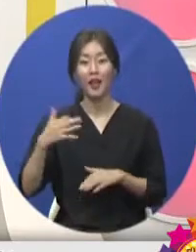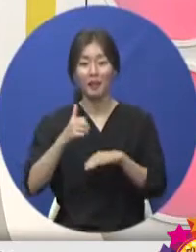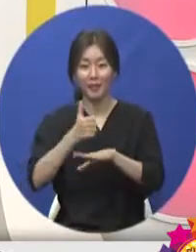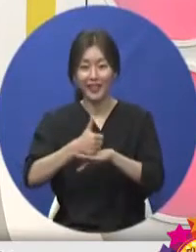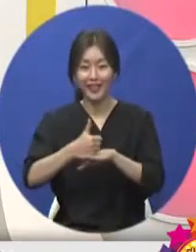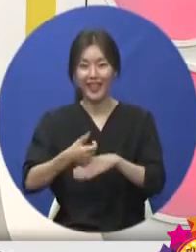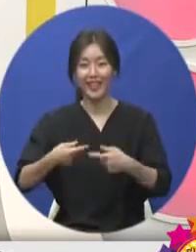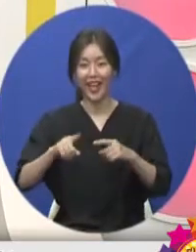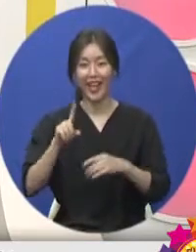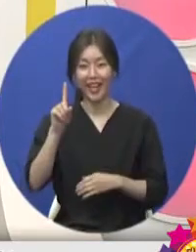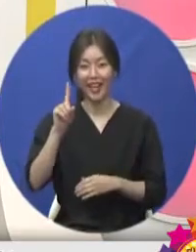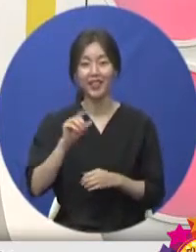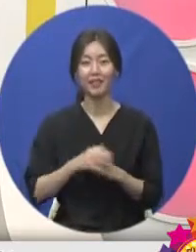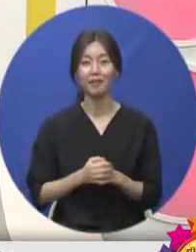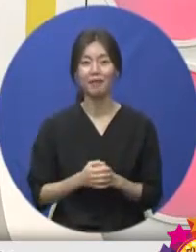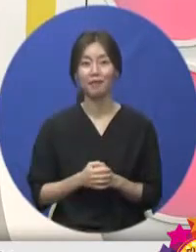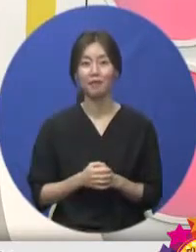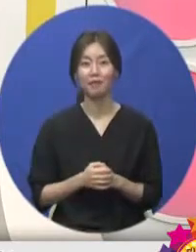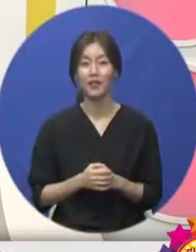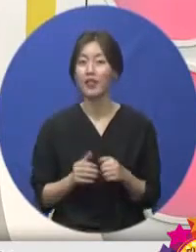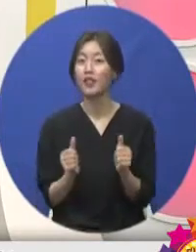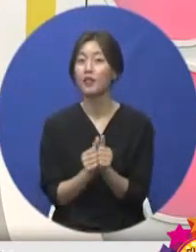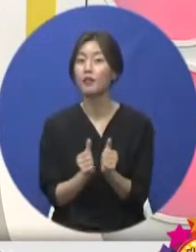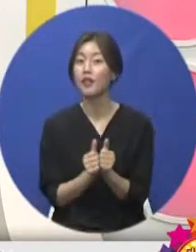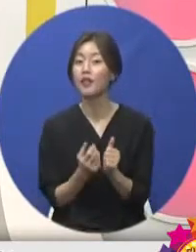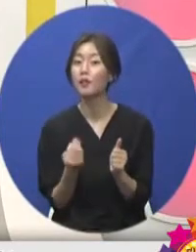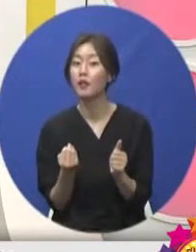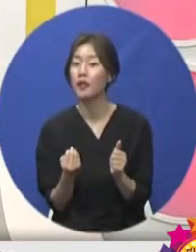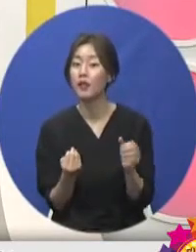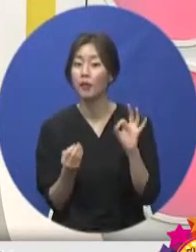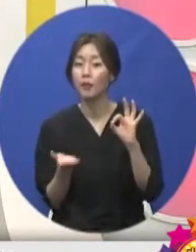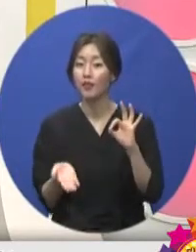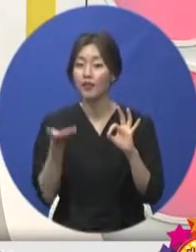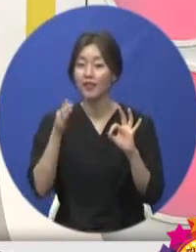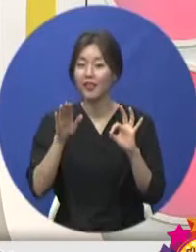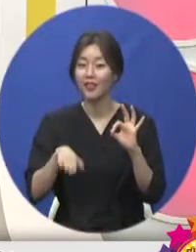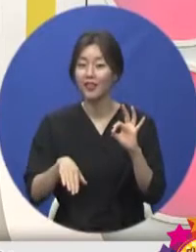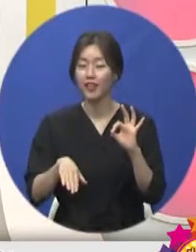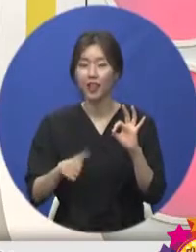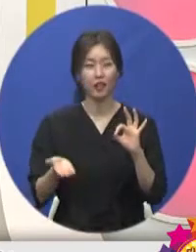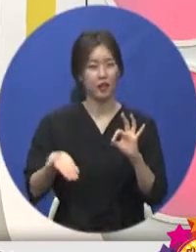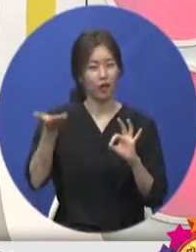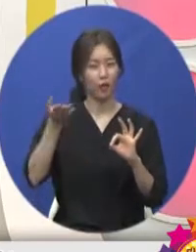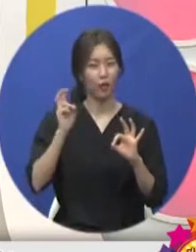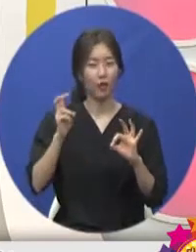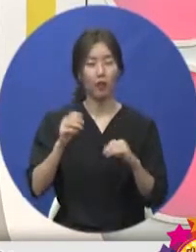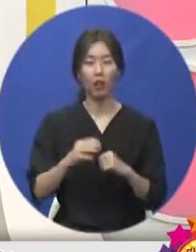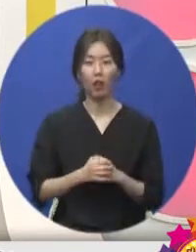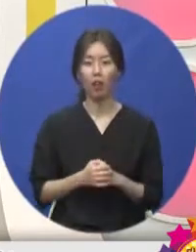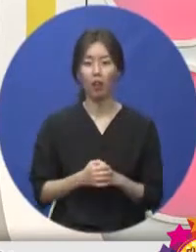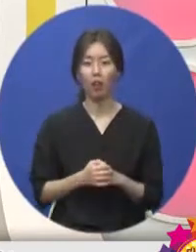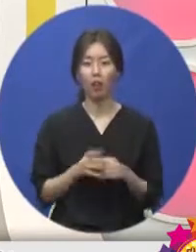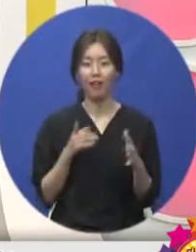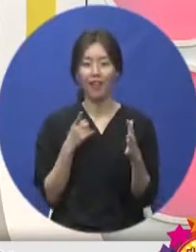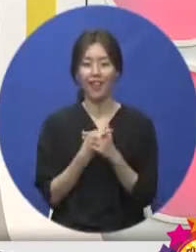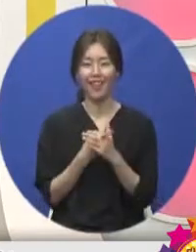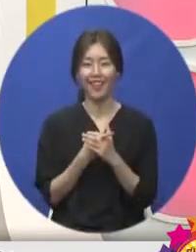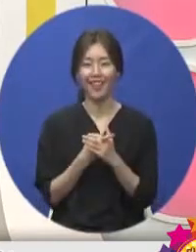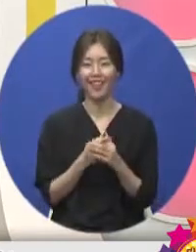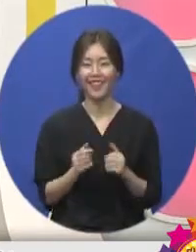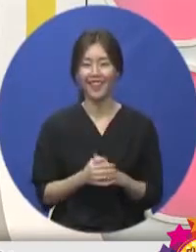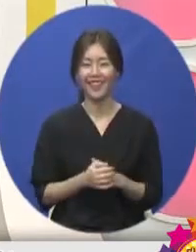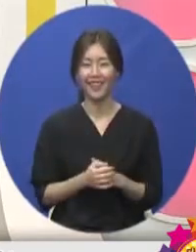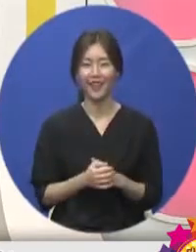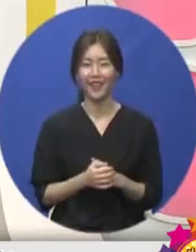참가자 남으셨으니까. 네. 그럼 남자는 10명이 넘을까요? 안 넘을까요? 넘을 거예요. 너무 잘